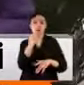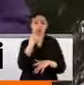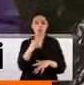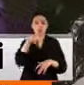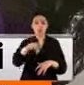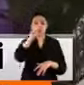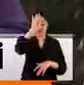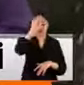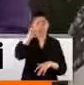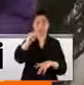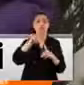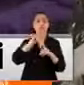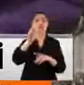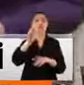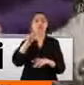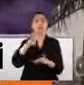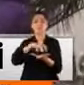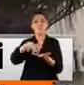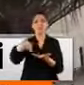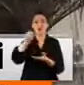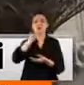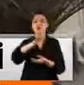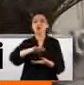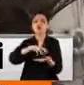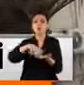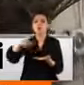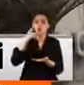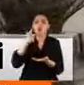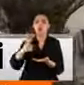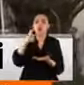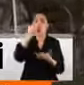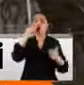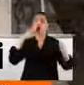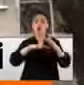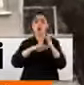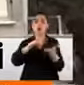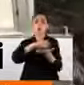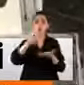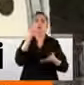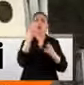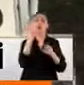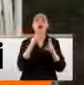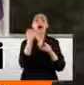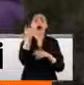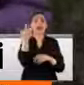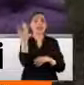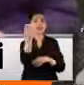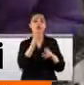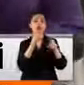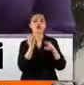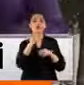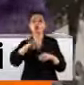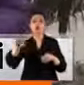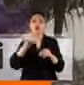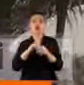Burası İstanbul Tıp Fakültesi Çocuk Yoğun Bakım Servisi. Yoğun bakım servisinde 6 çocuk koronavirüs nedeniyle yatıyor. Ve bunların